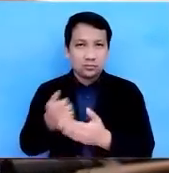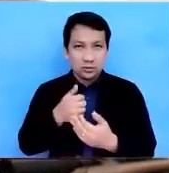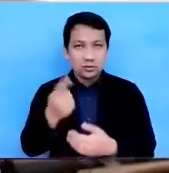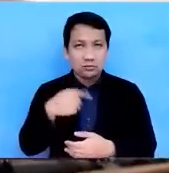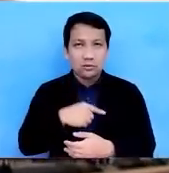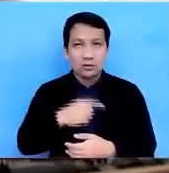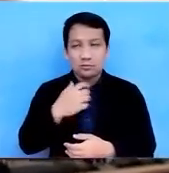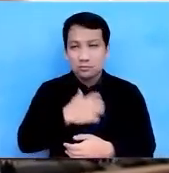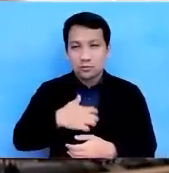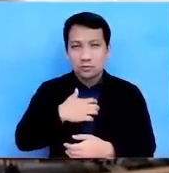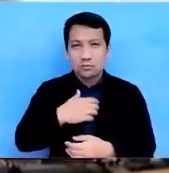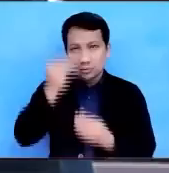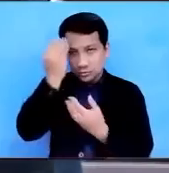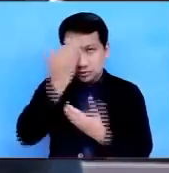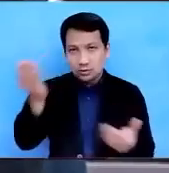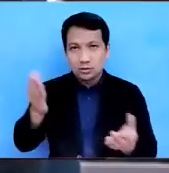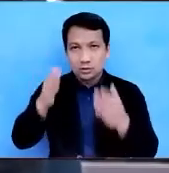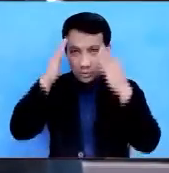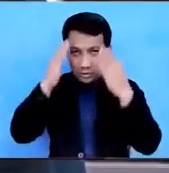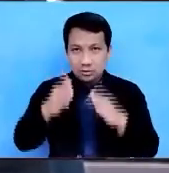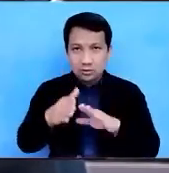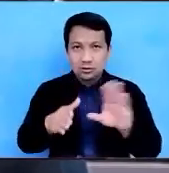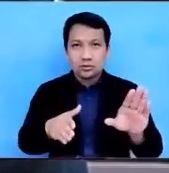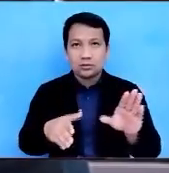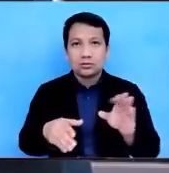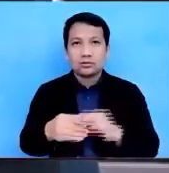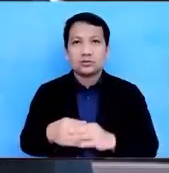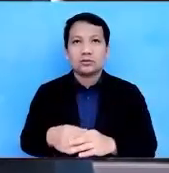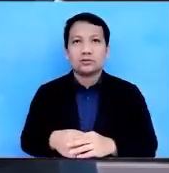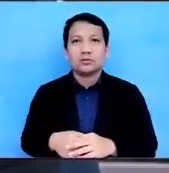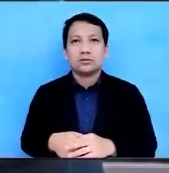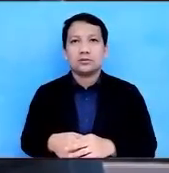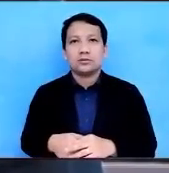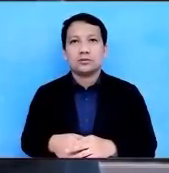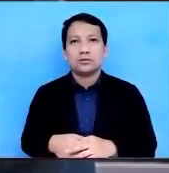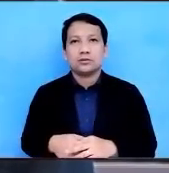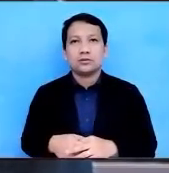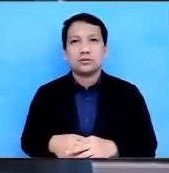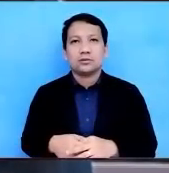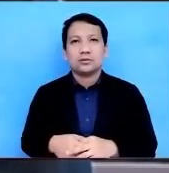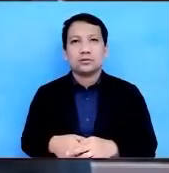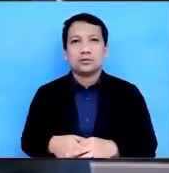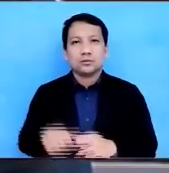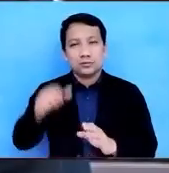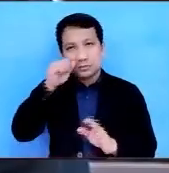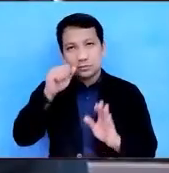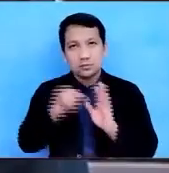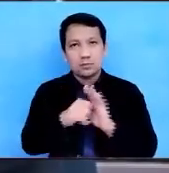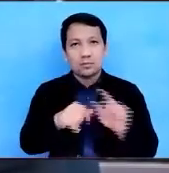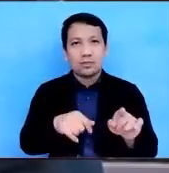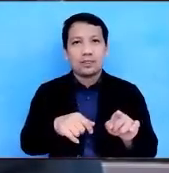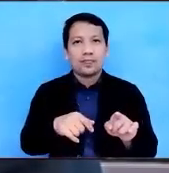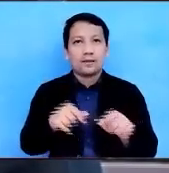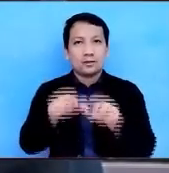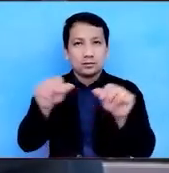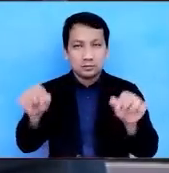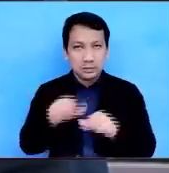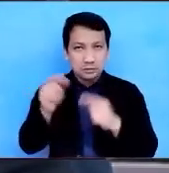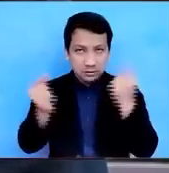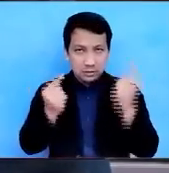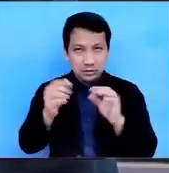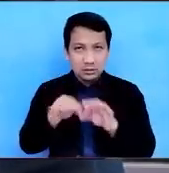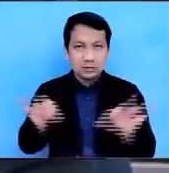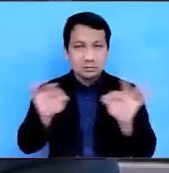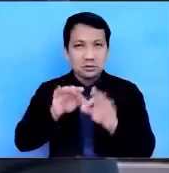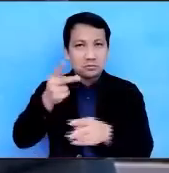magsumbong. Binigyan natin ng focus yan, accounting of dealers firearms, yung identifying of these areas of concern na dapat bantayan